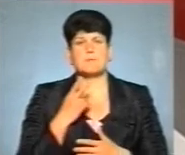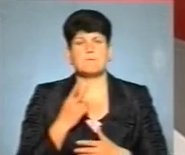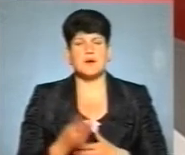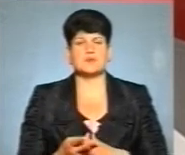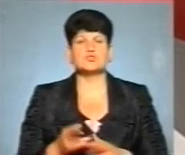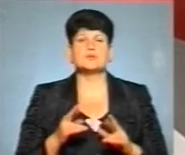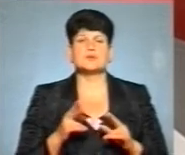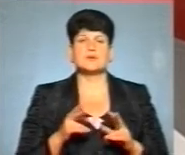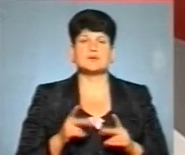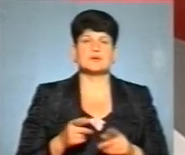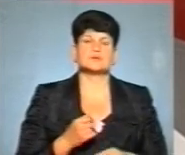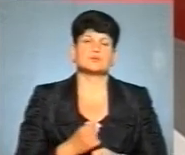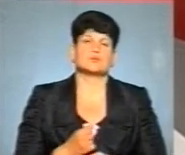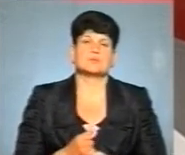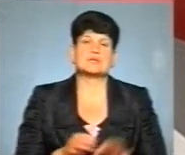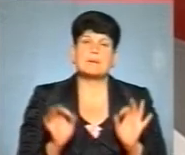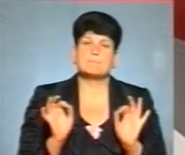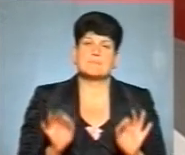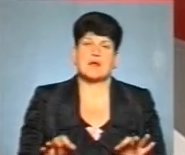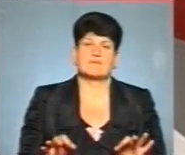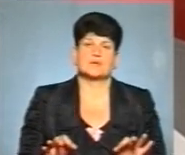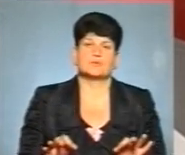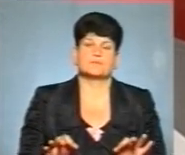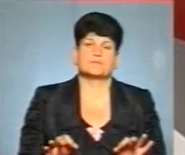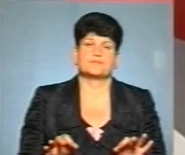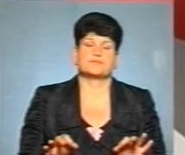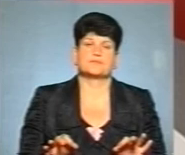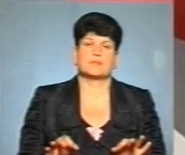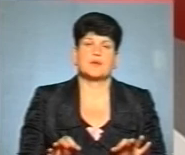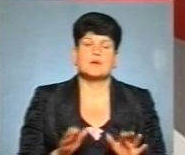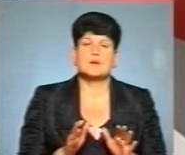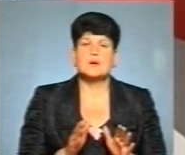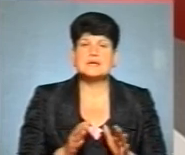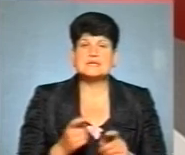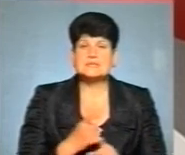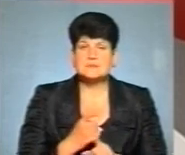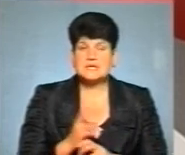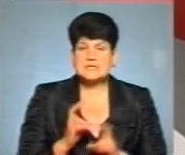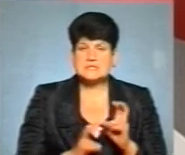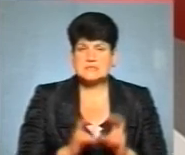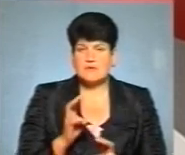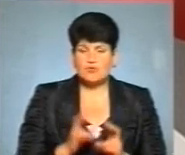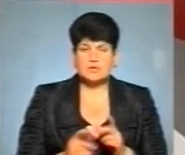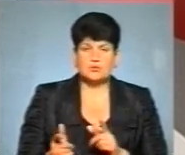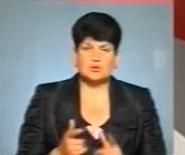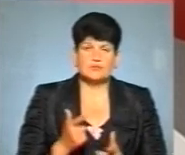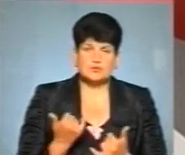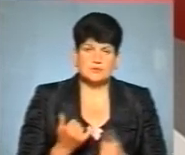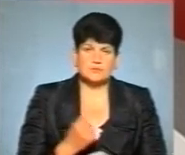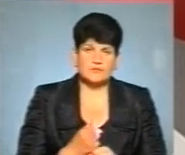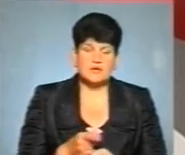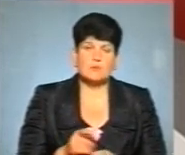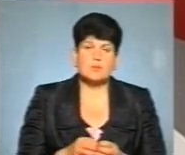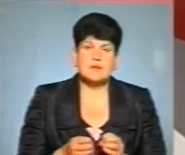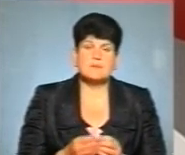яким чином зробити правильно? Ну, по ряду спиртзаводів, це по 5 спиртзаводах, які зараз готові запустити, з них насправді тільки проблема